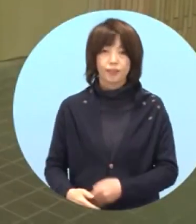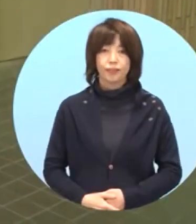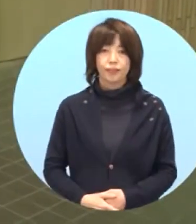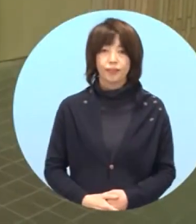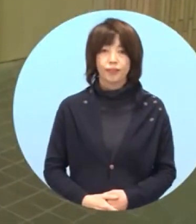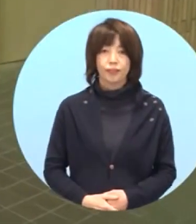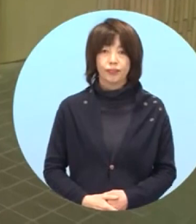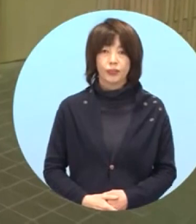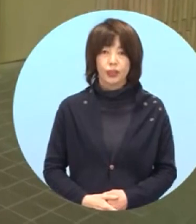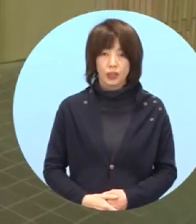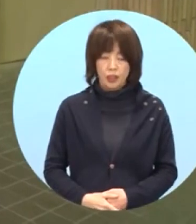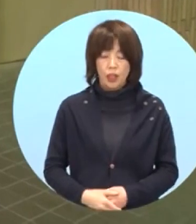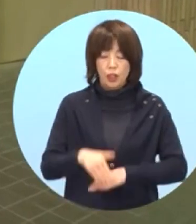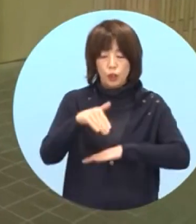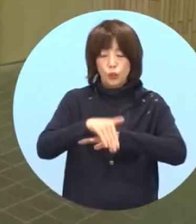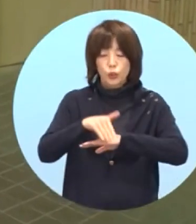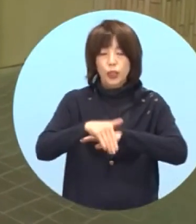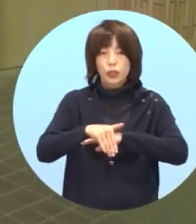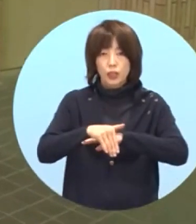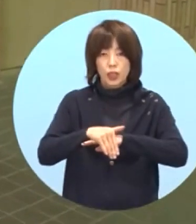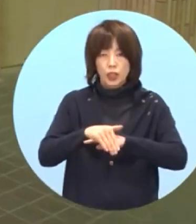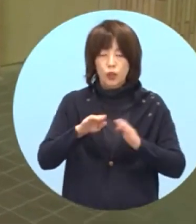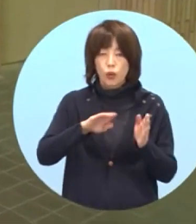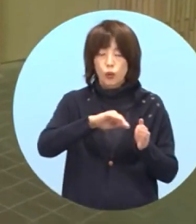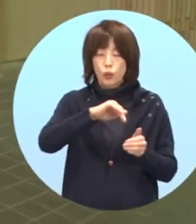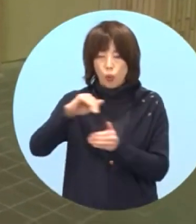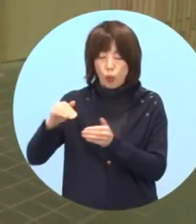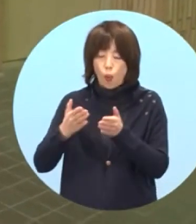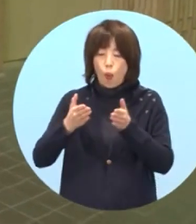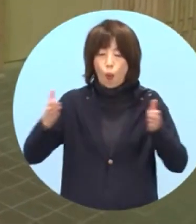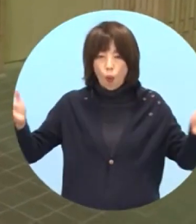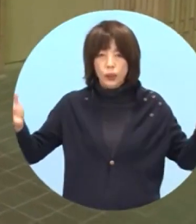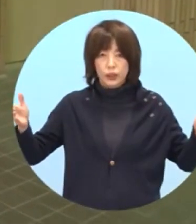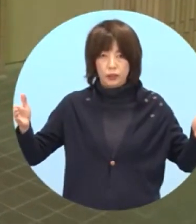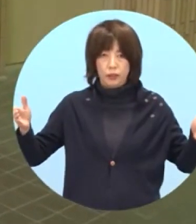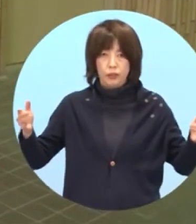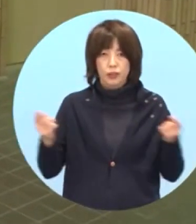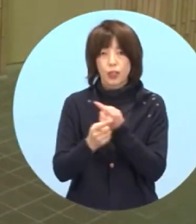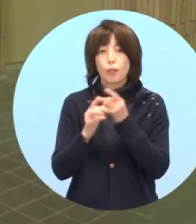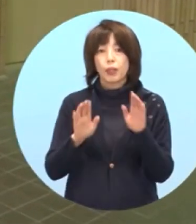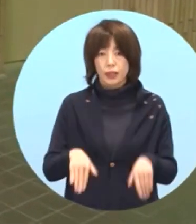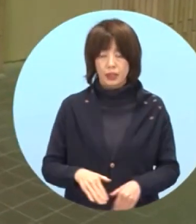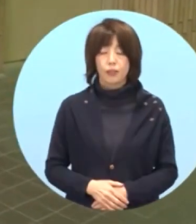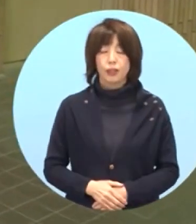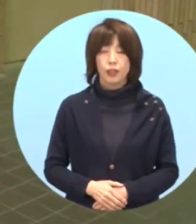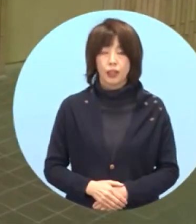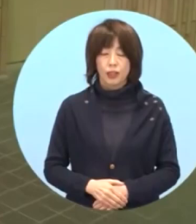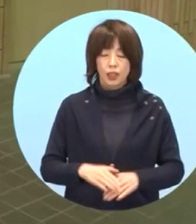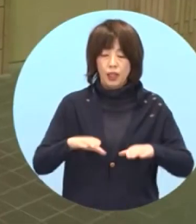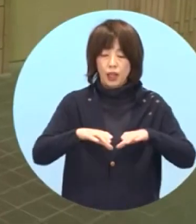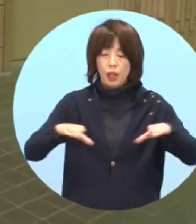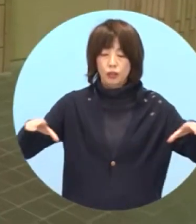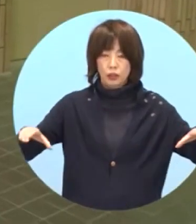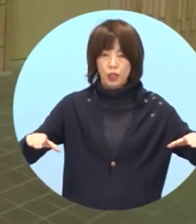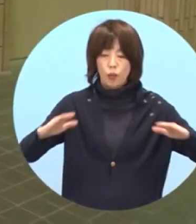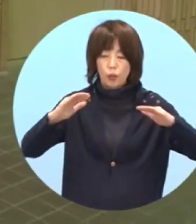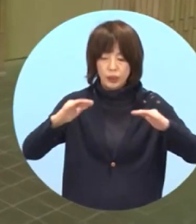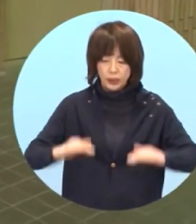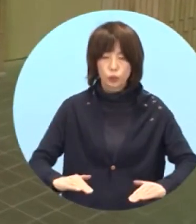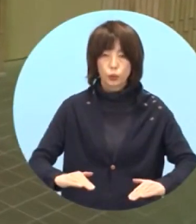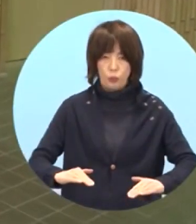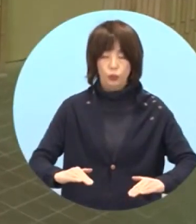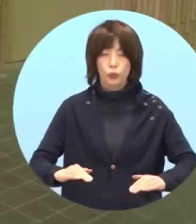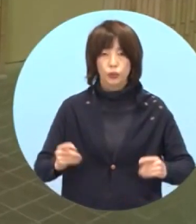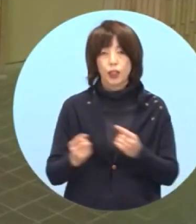こちらの受付の窓を大きくいたしました。そしてカウンターの位置も低く